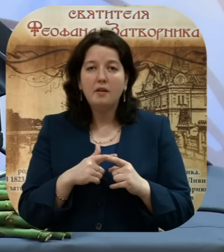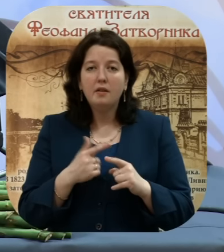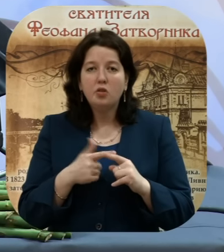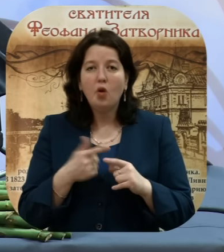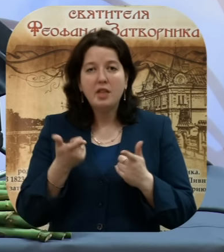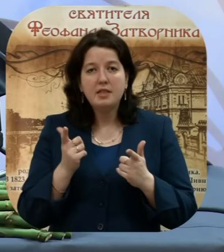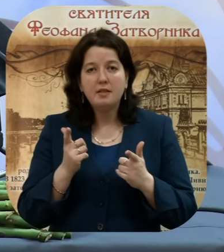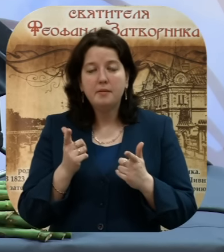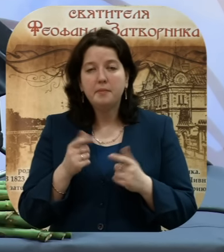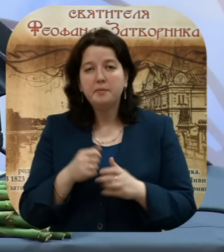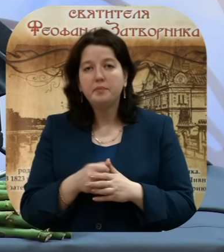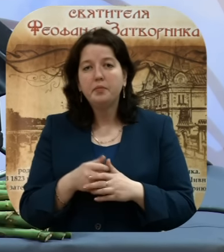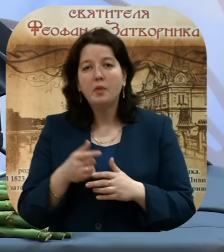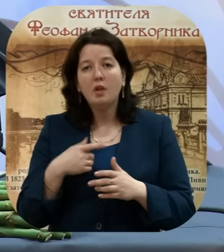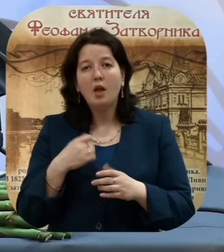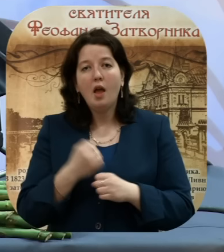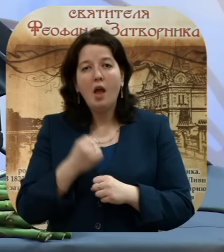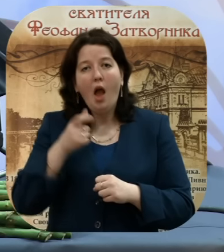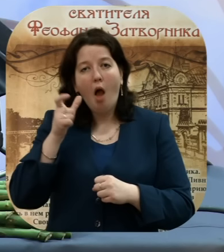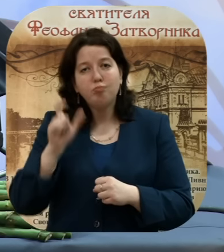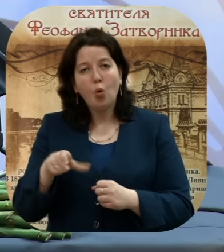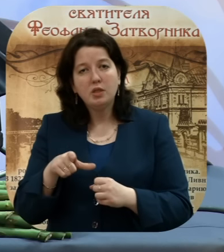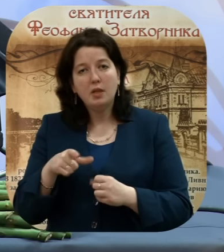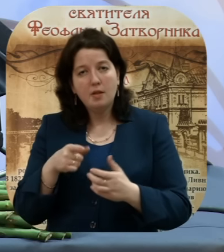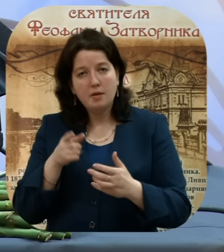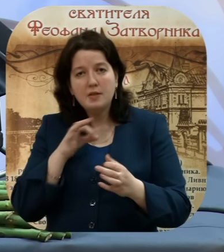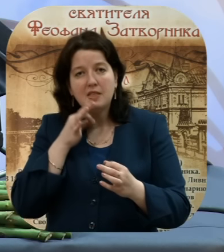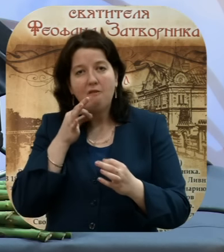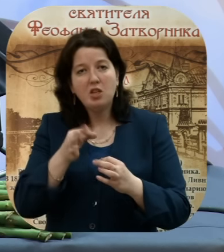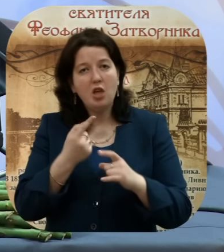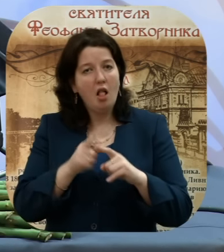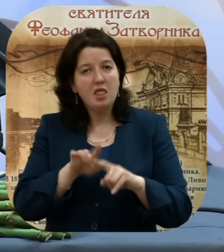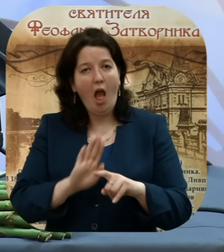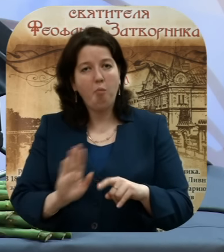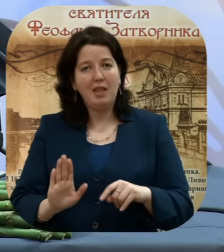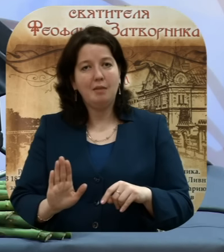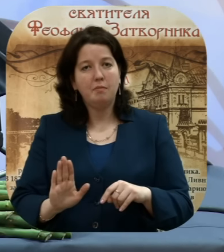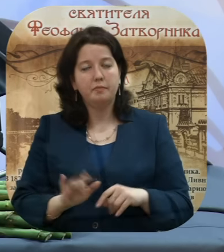это действительно. Апостол завещал не это.